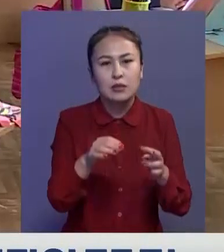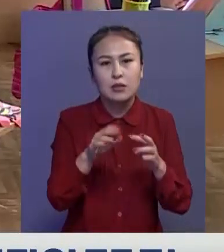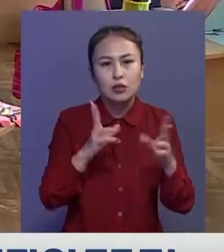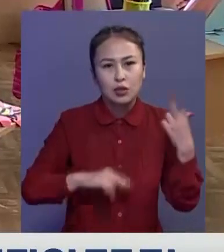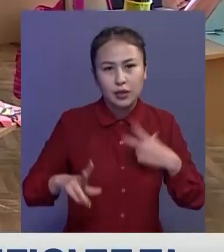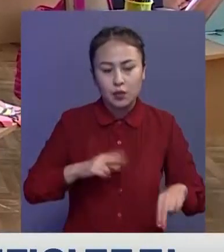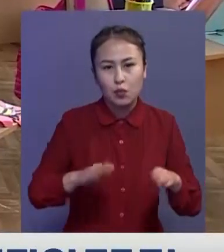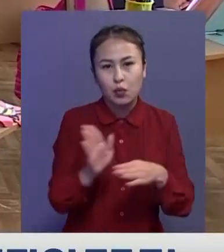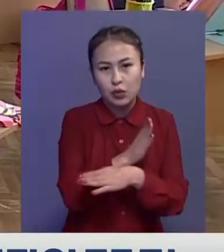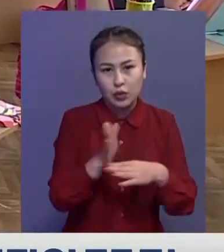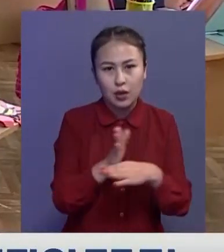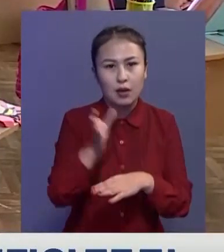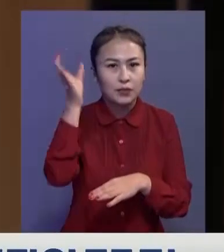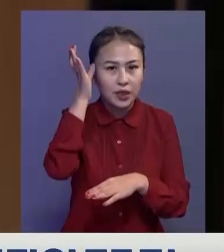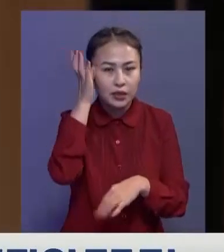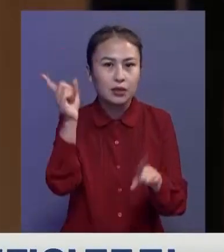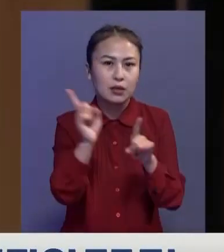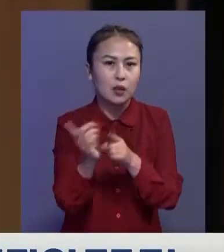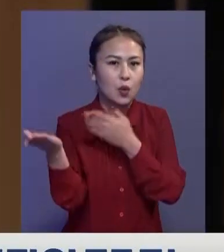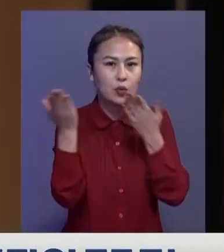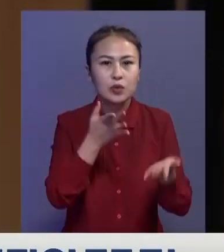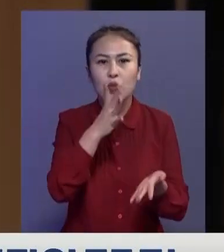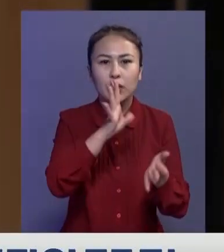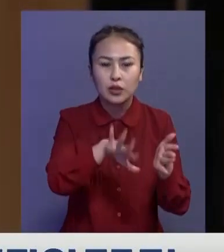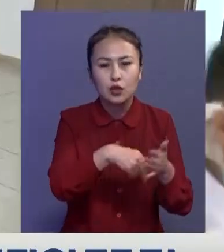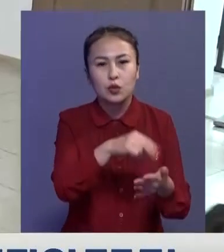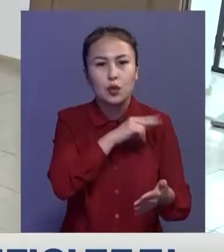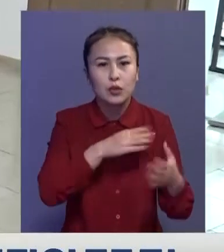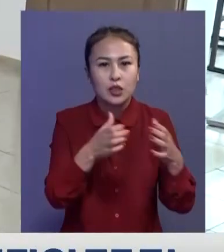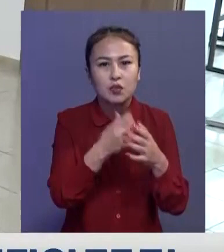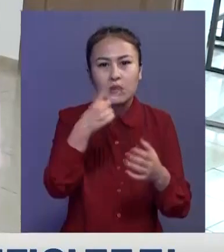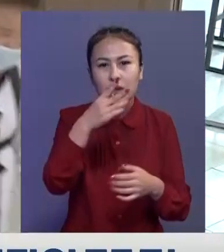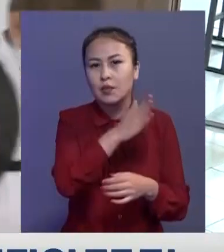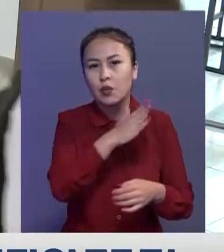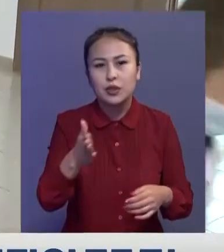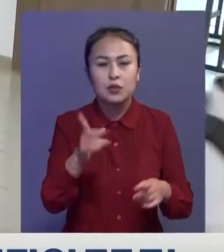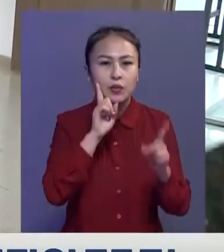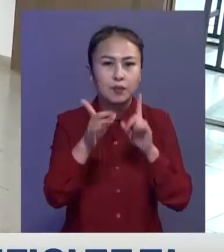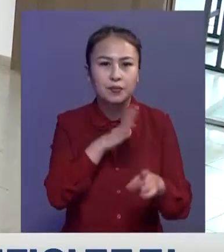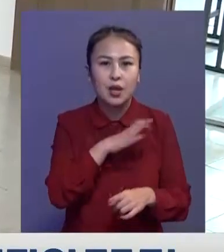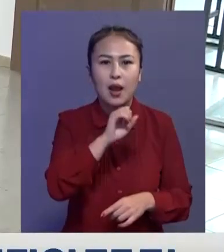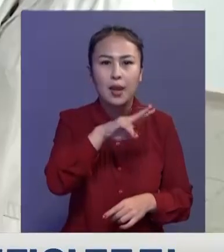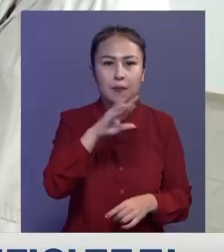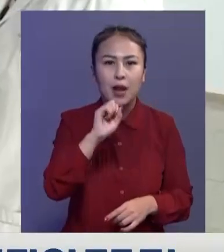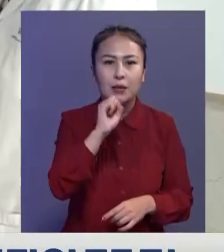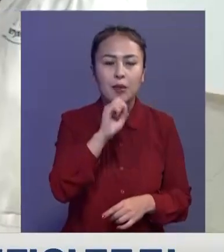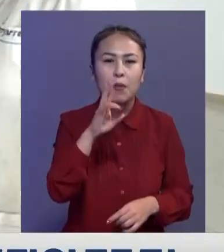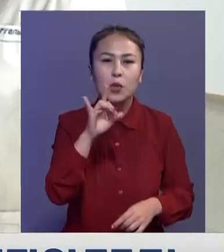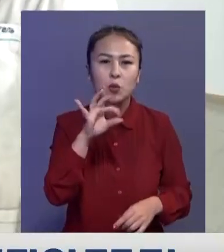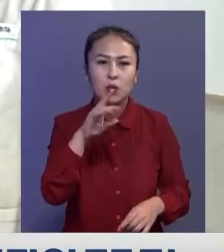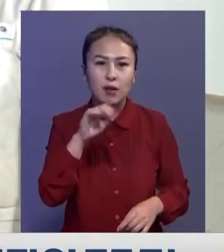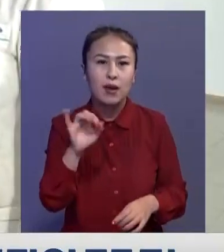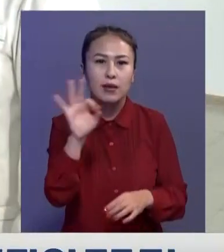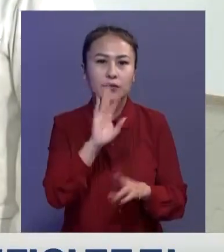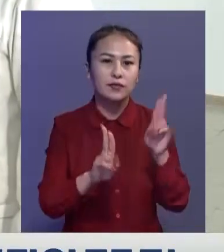мен ұстаздардан бөлек тілтанушы ғалымдарды тартылды. Осы уақытқа дейін жұмыс тобының 20-дан астам отырысы өткен. Әліппе Ахмет